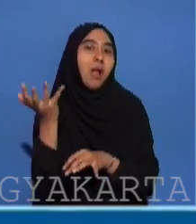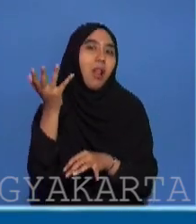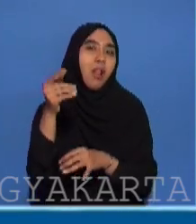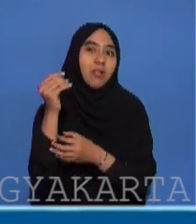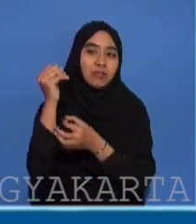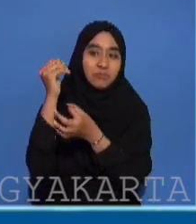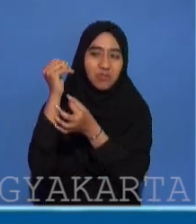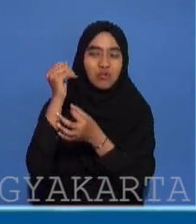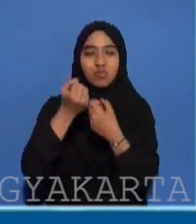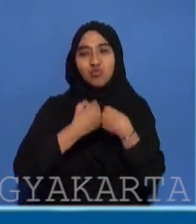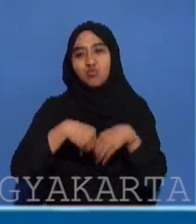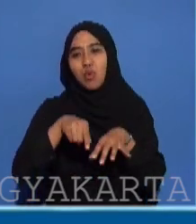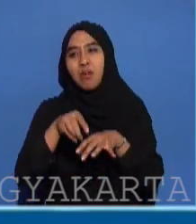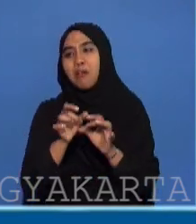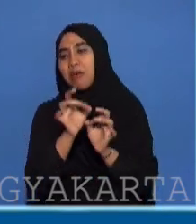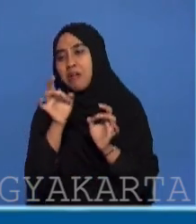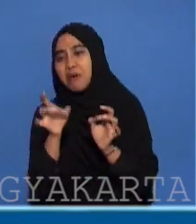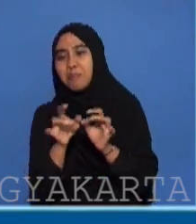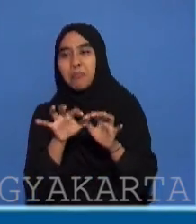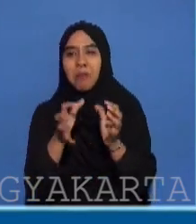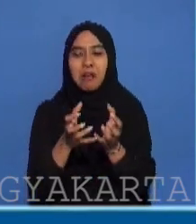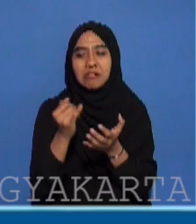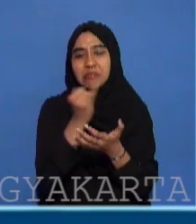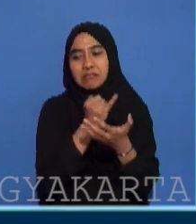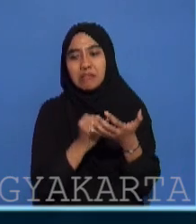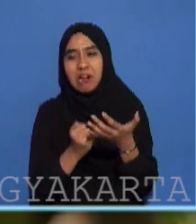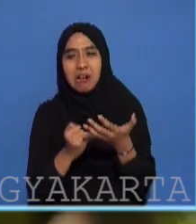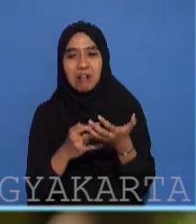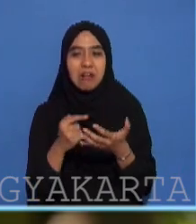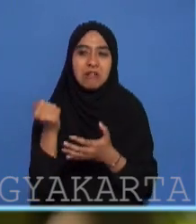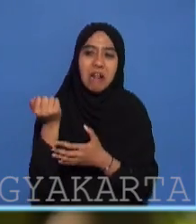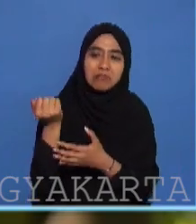kathah dipun dadosaken maneka werni barang seni lan kerajinan ingkang dipun